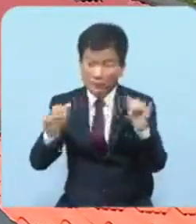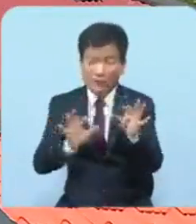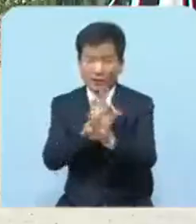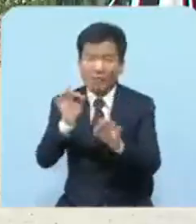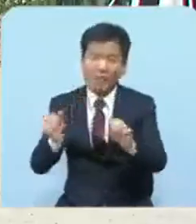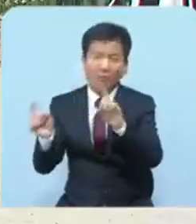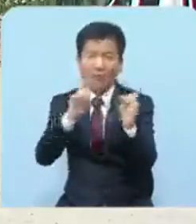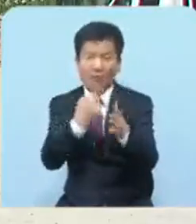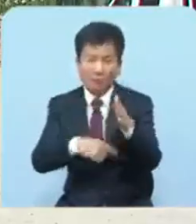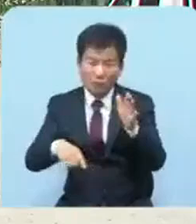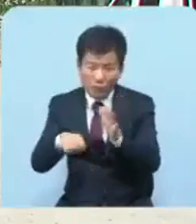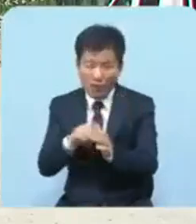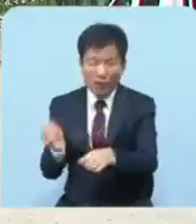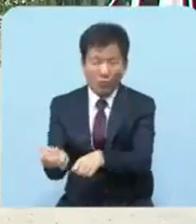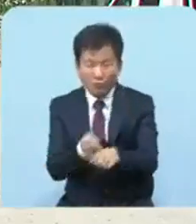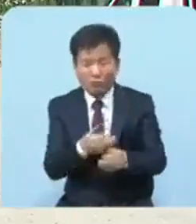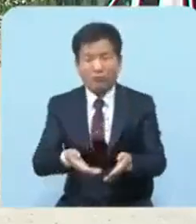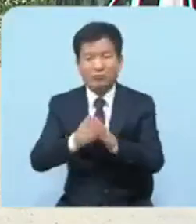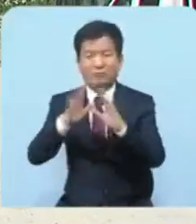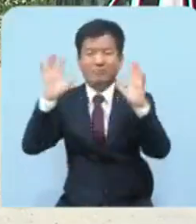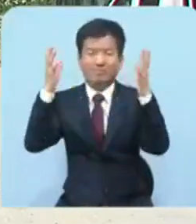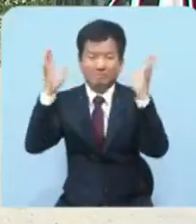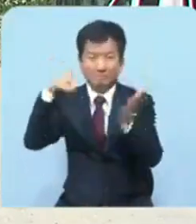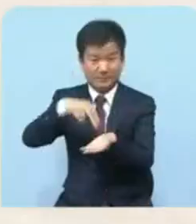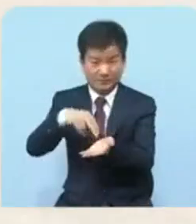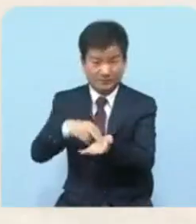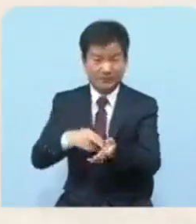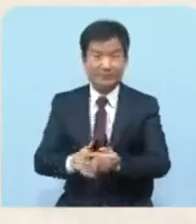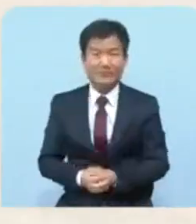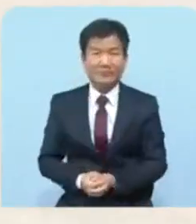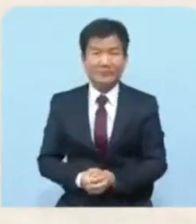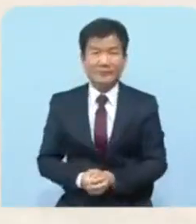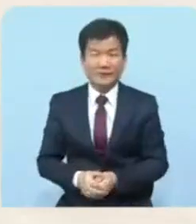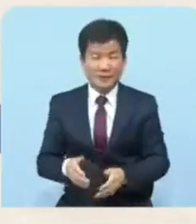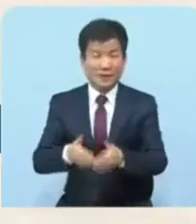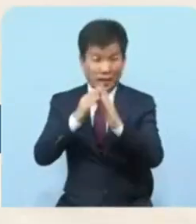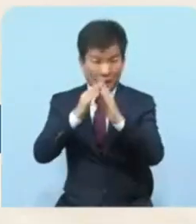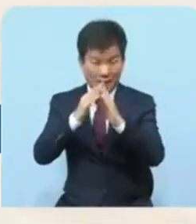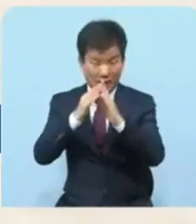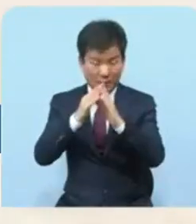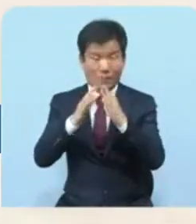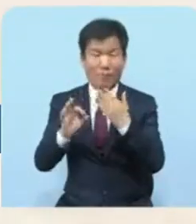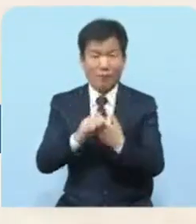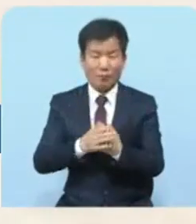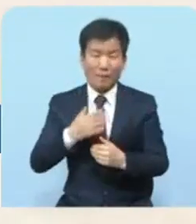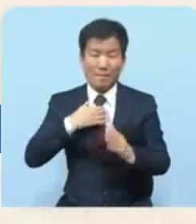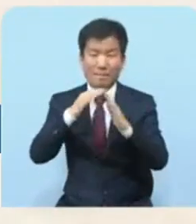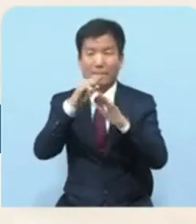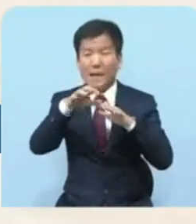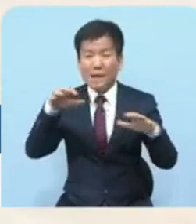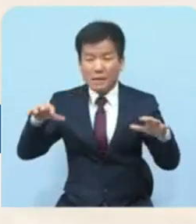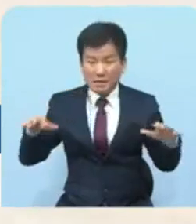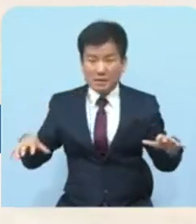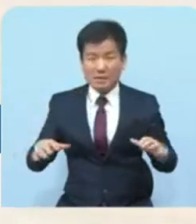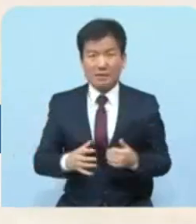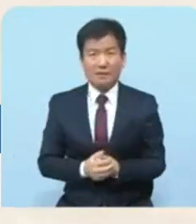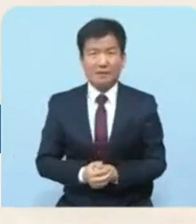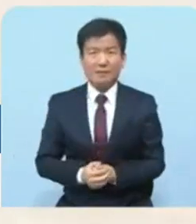지역경제활성화를 위해 골프장 조성을 환영하고 있습니다 생기면 우리 마을에